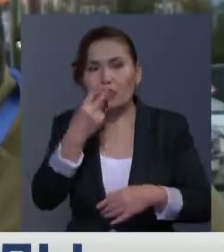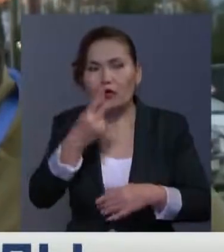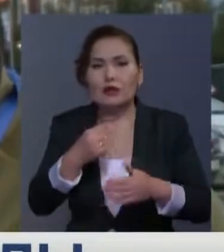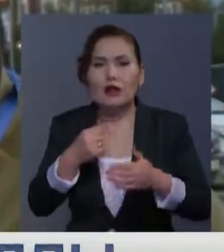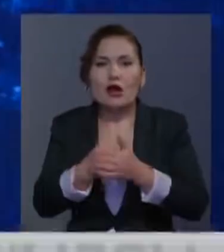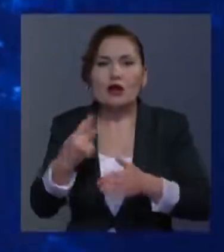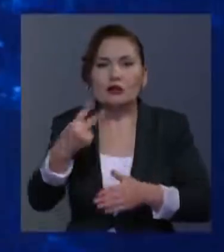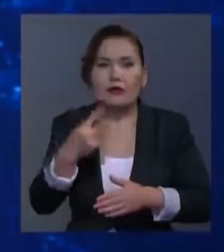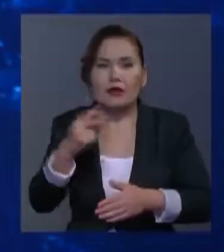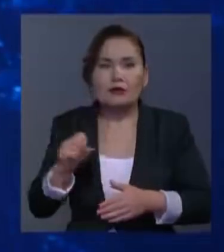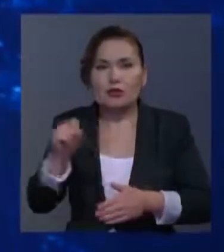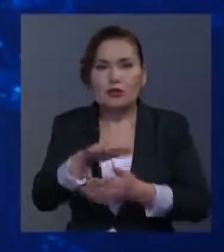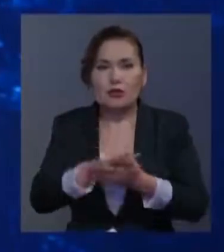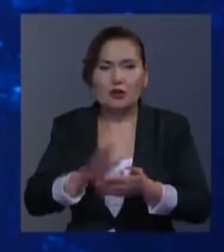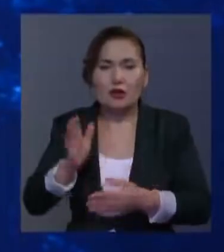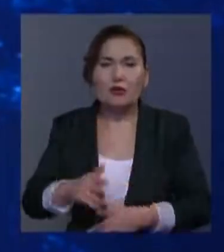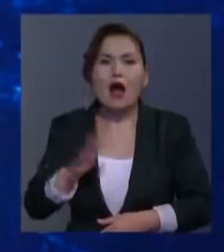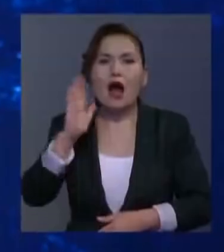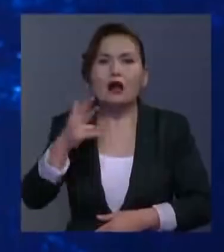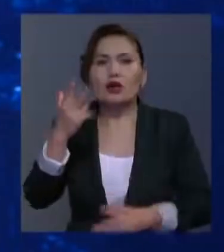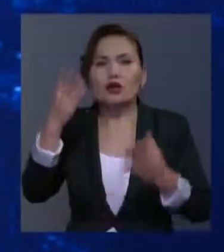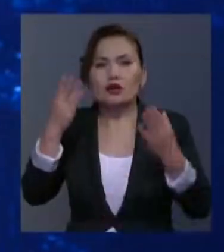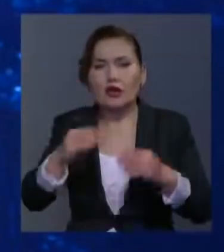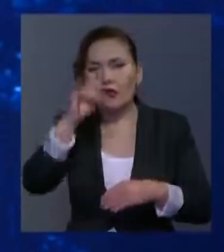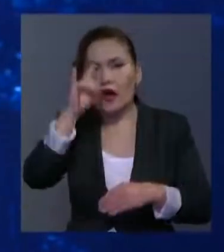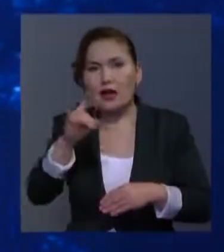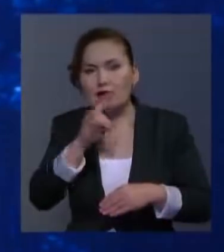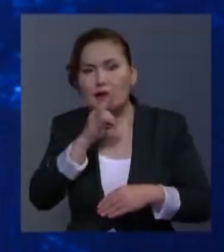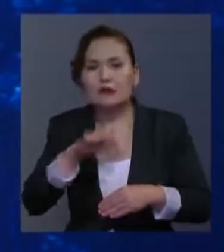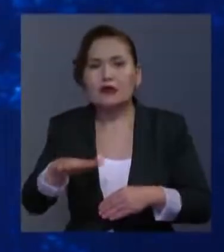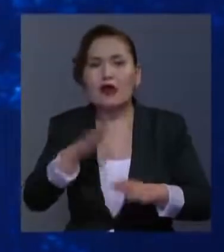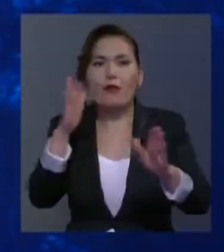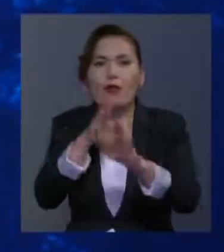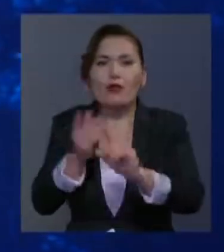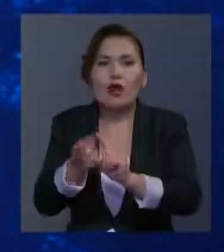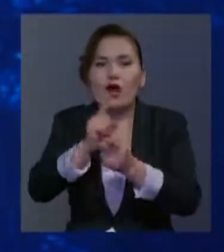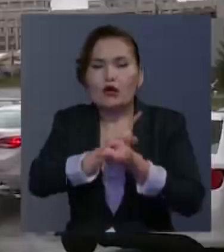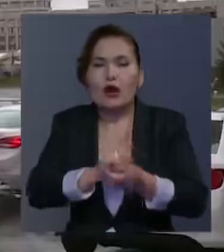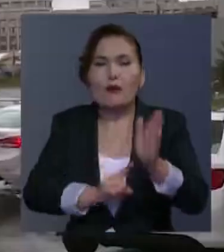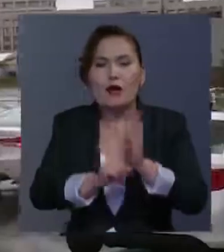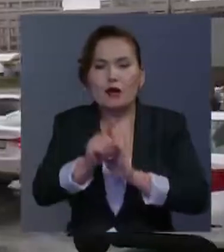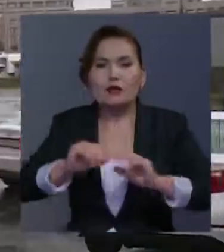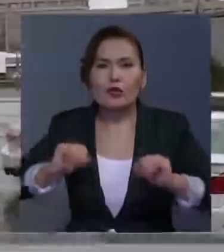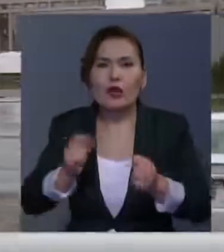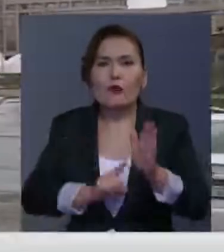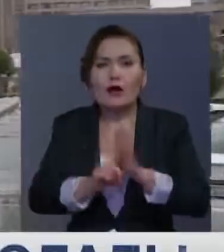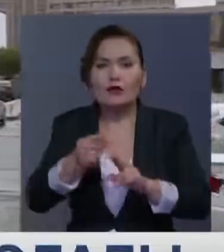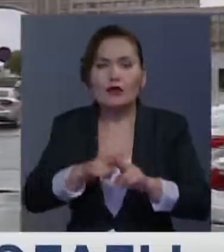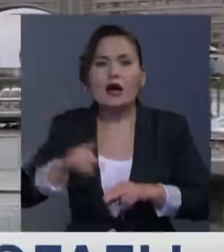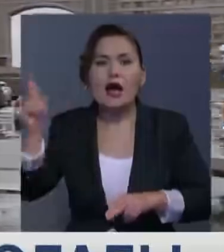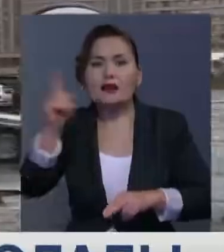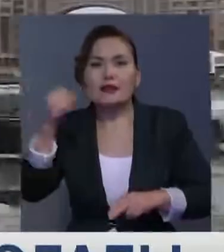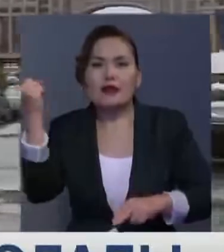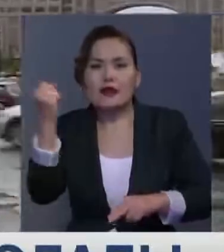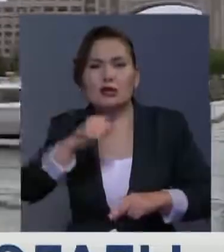жалғасады. Алдағы үш күнде еліміздің басым бөлігінде күннің райы құбылмалы болады. Оңтүстік циклонның келуімен найзағай